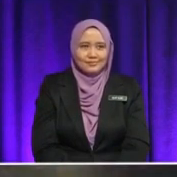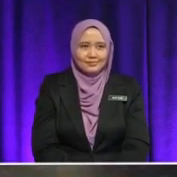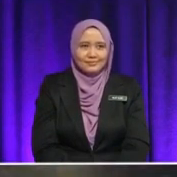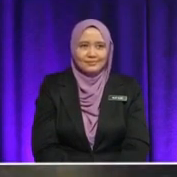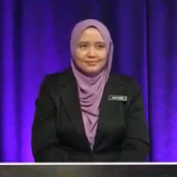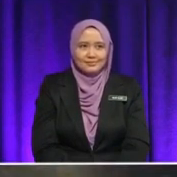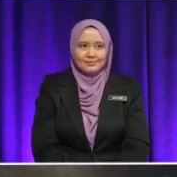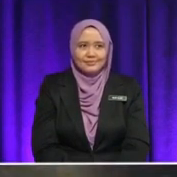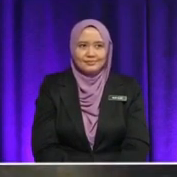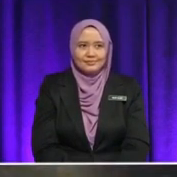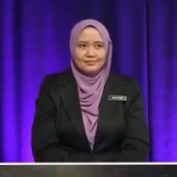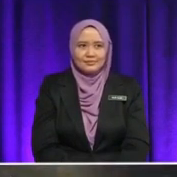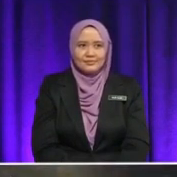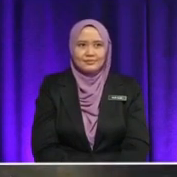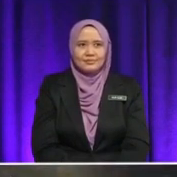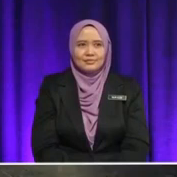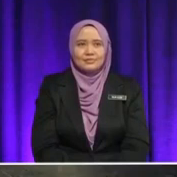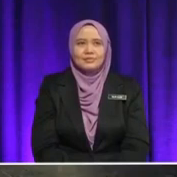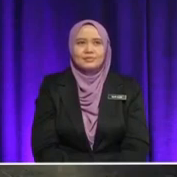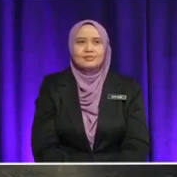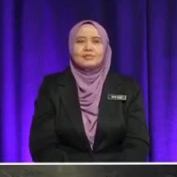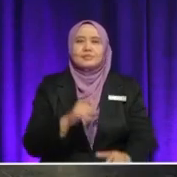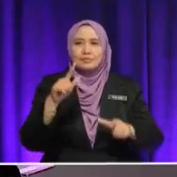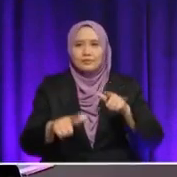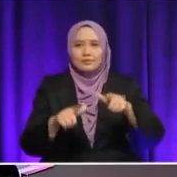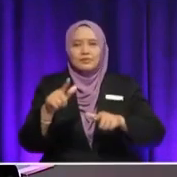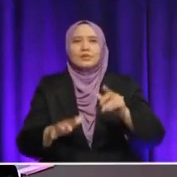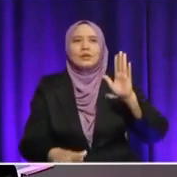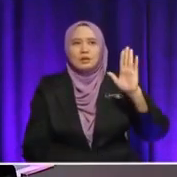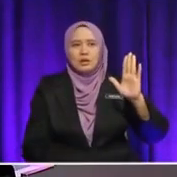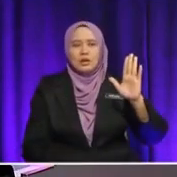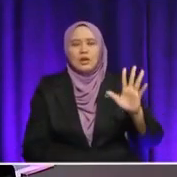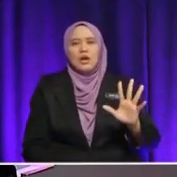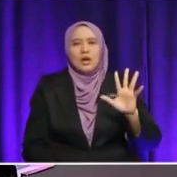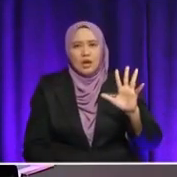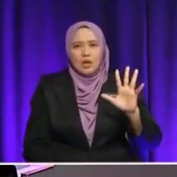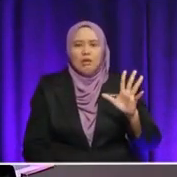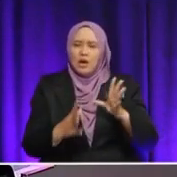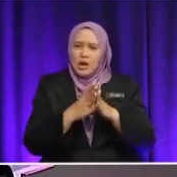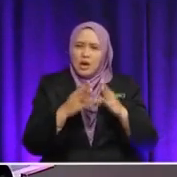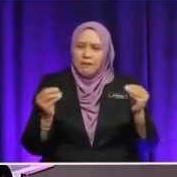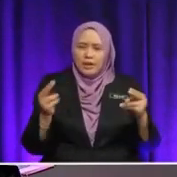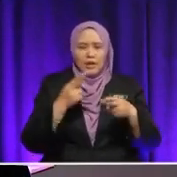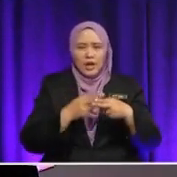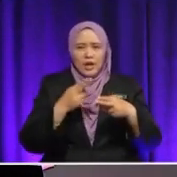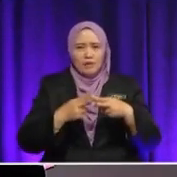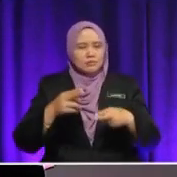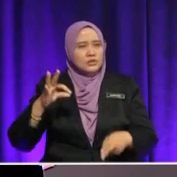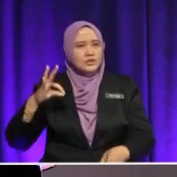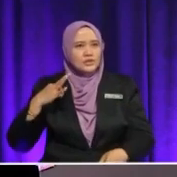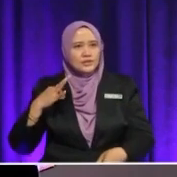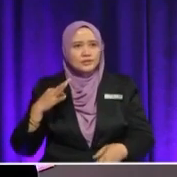oke seterusnya sudah melalui penanaman calon maka Berjalanlah proses